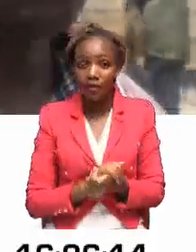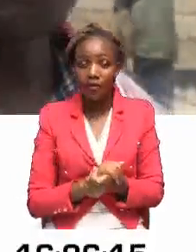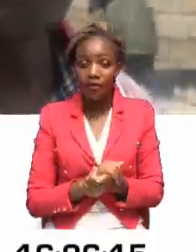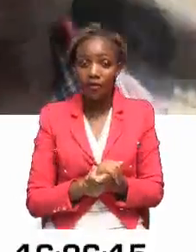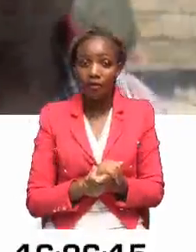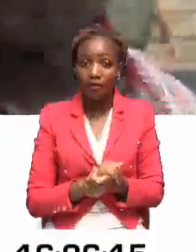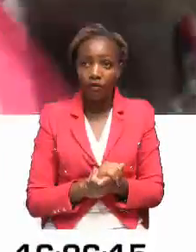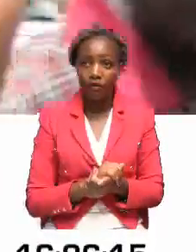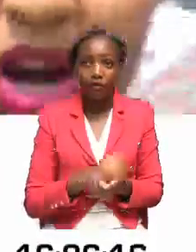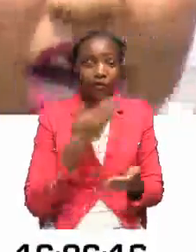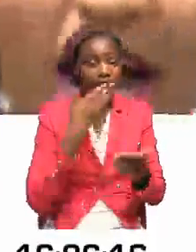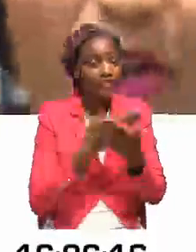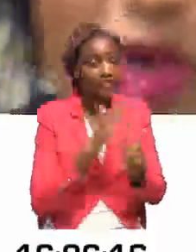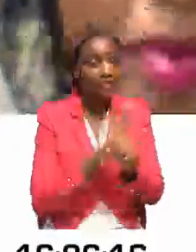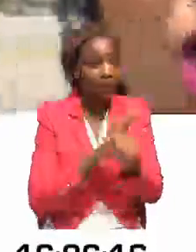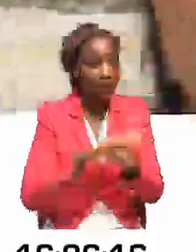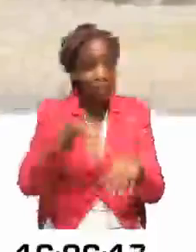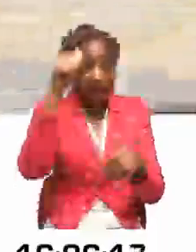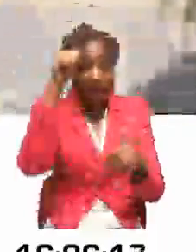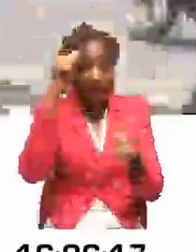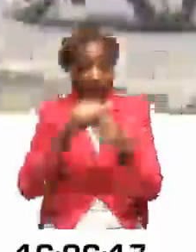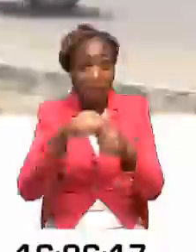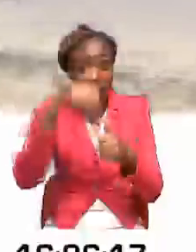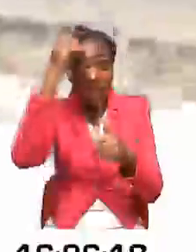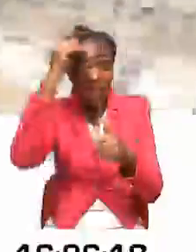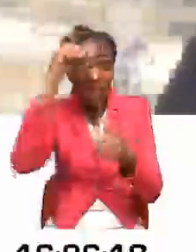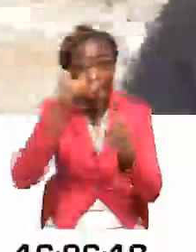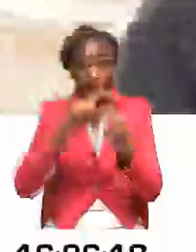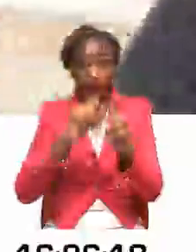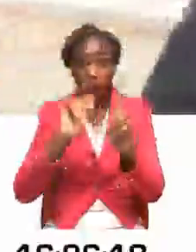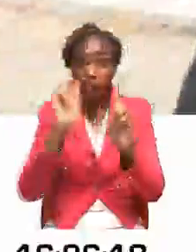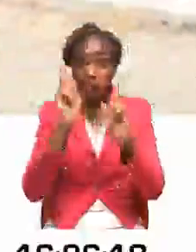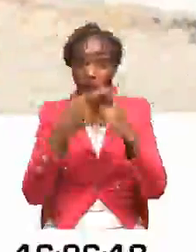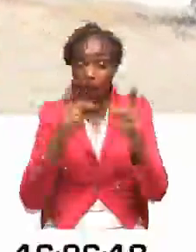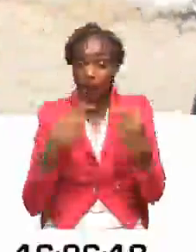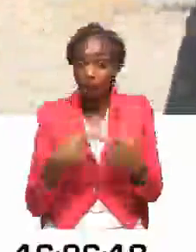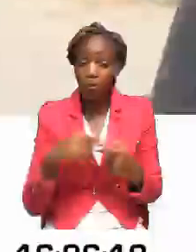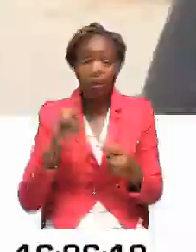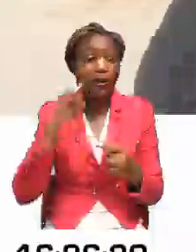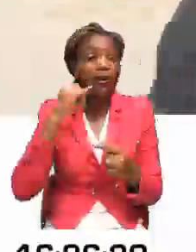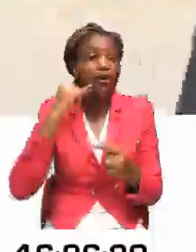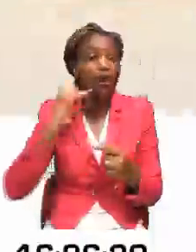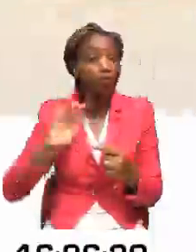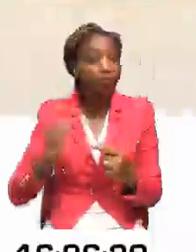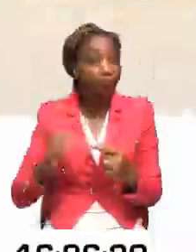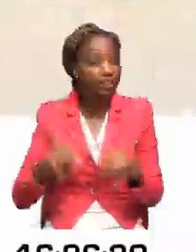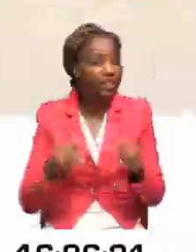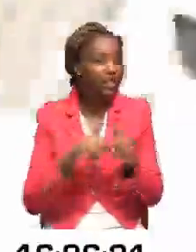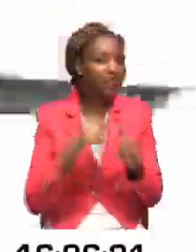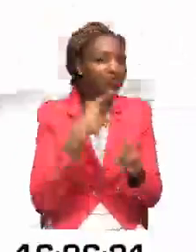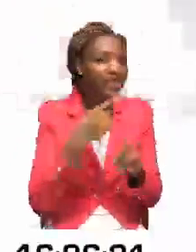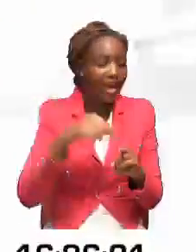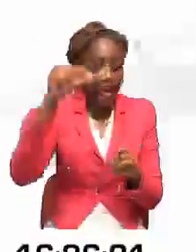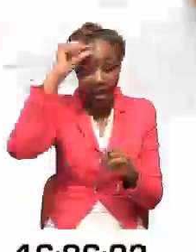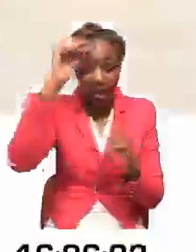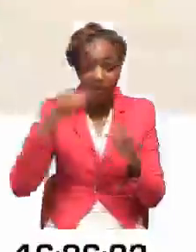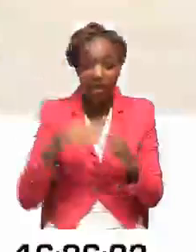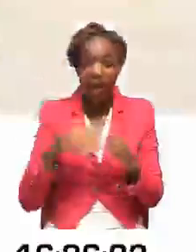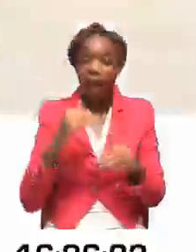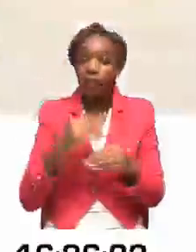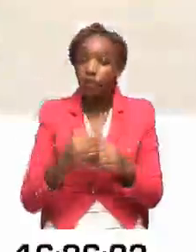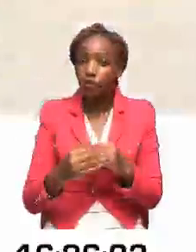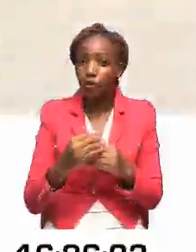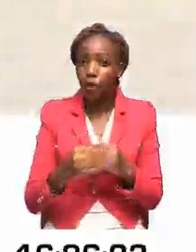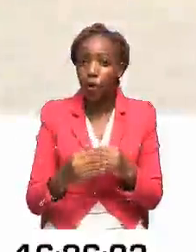Naam, asante sana. Kumbuka hayo ni maoni ya baadhi ya wenyeji wa Nakuru, wakisema kwamba wengine wanasema kwamba gavana Mike Mbuvi